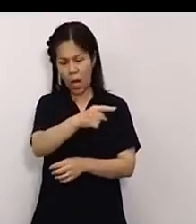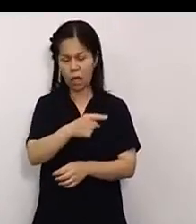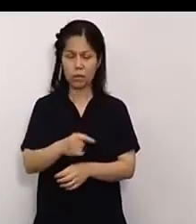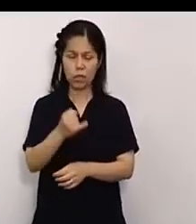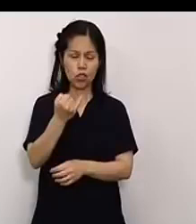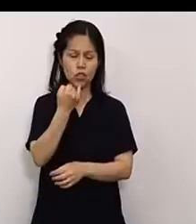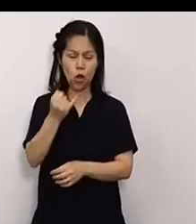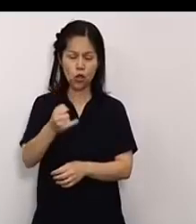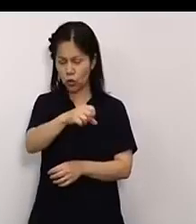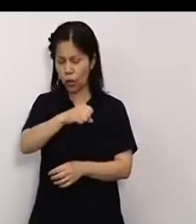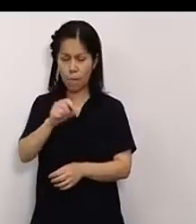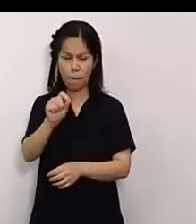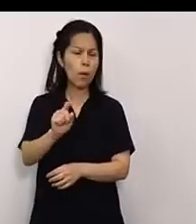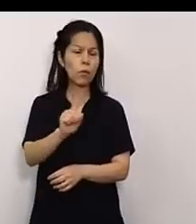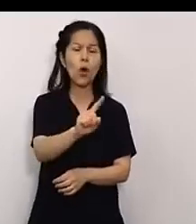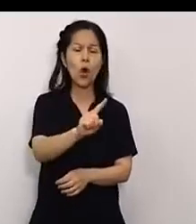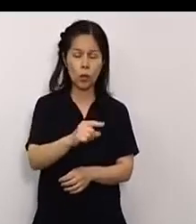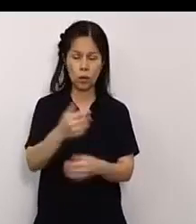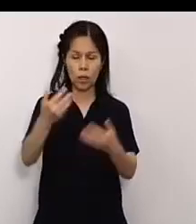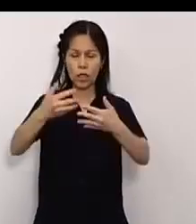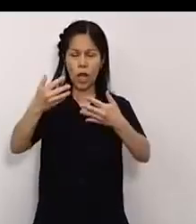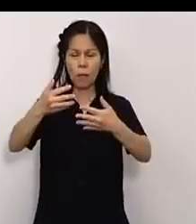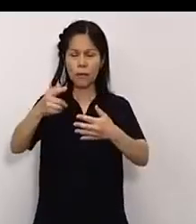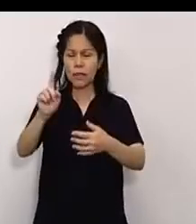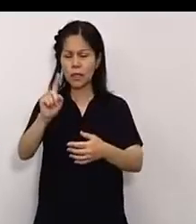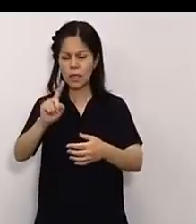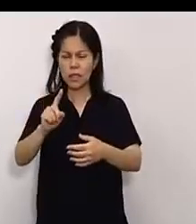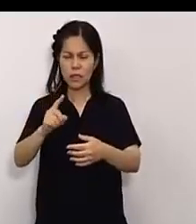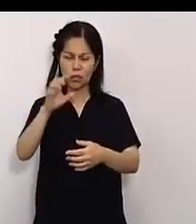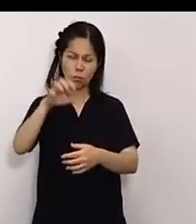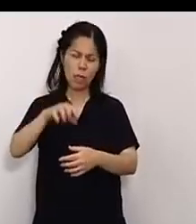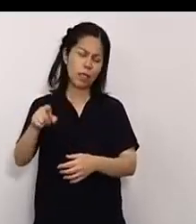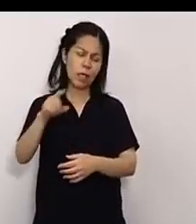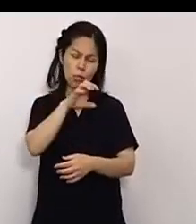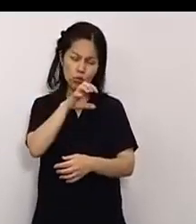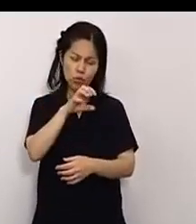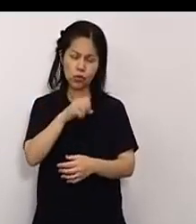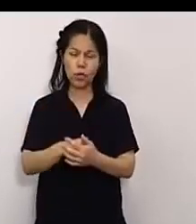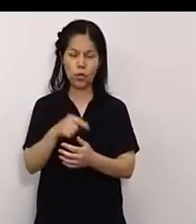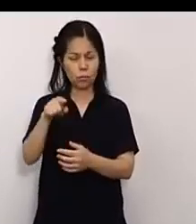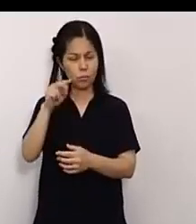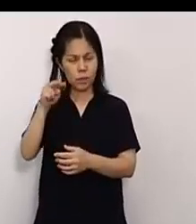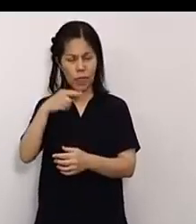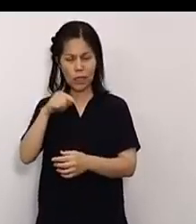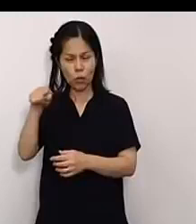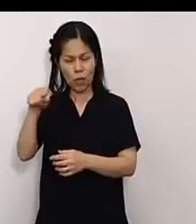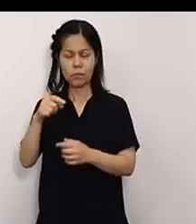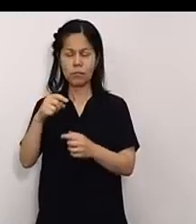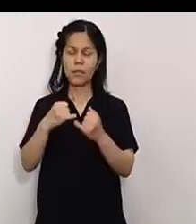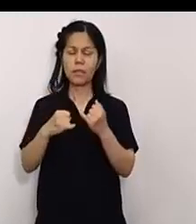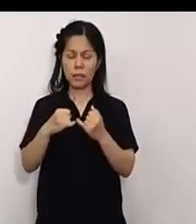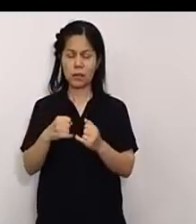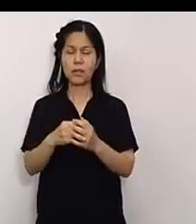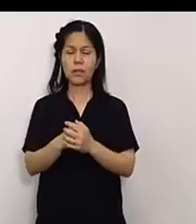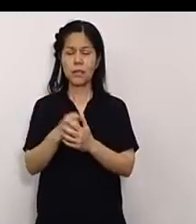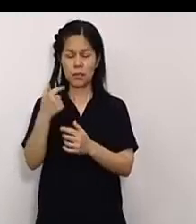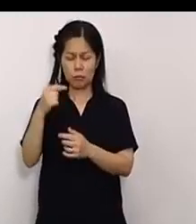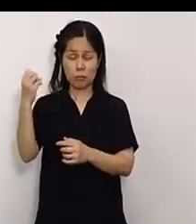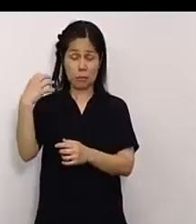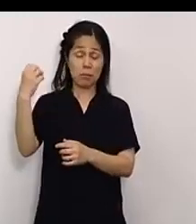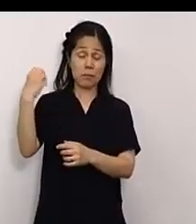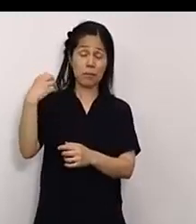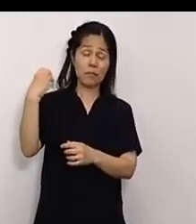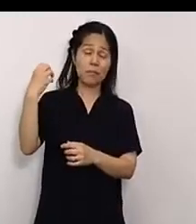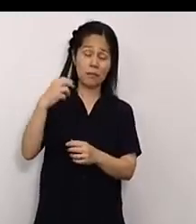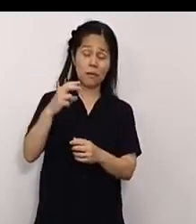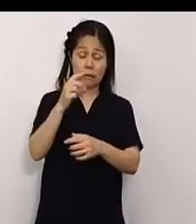取れ、ペンはどこだ、テレビ番組はなんでこんなつまらないの見てんだ、俺はこれを見たいんだとかですね、そうやってもう24時間